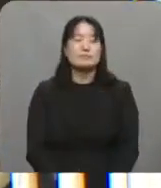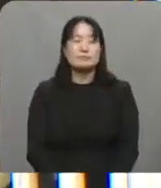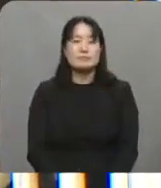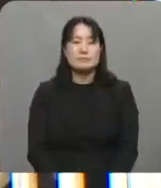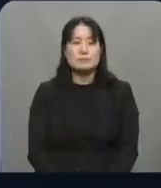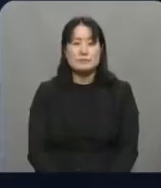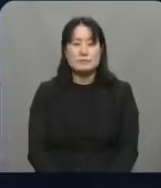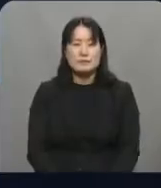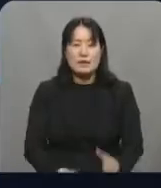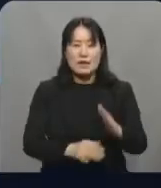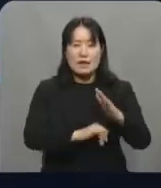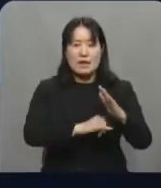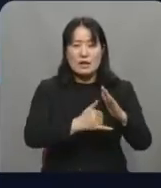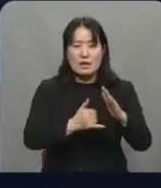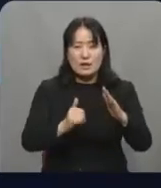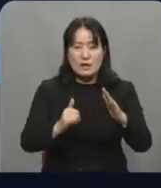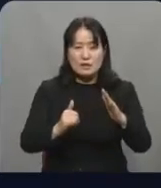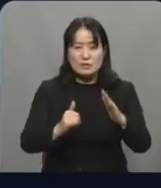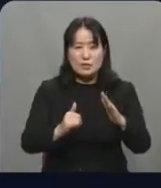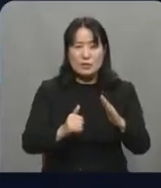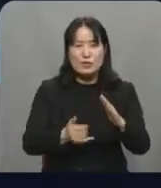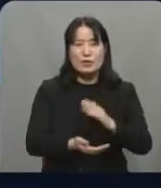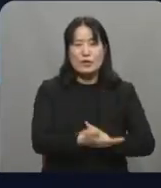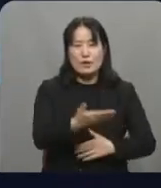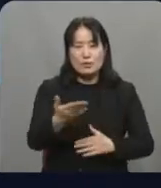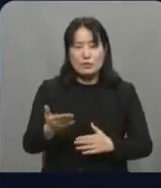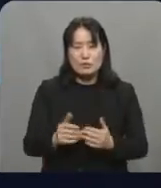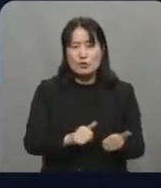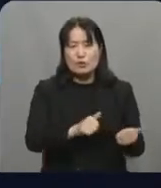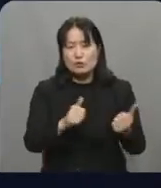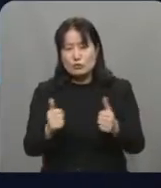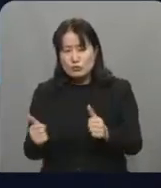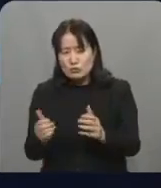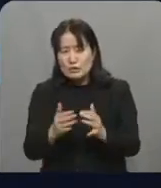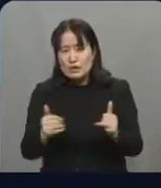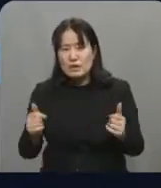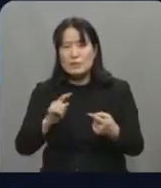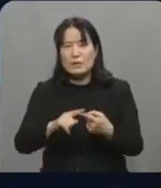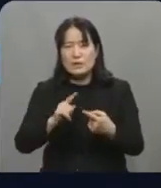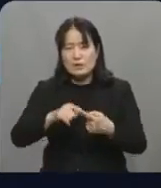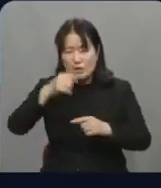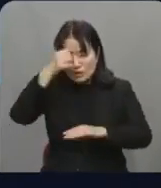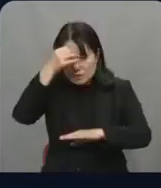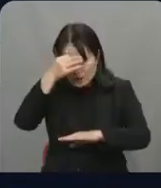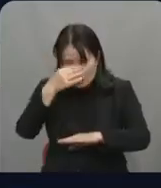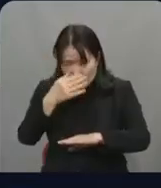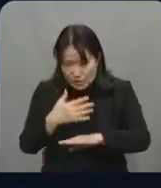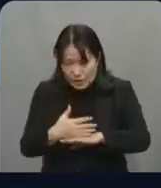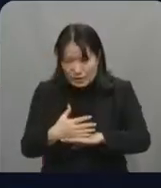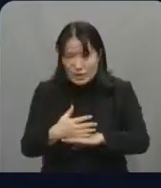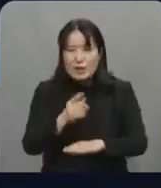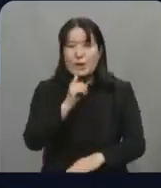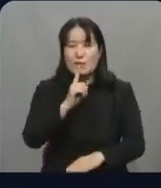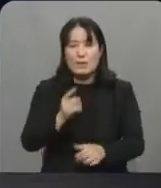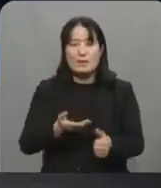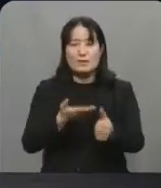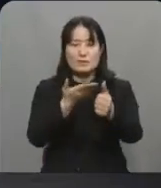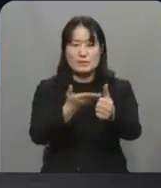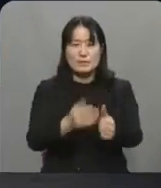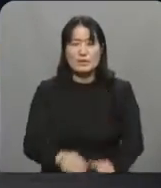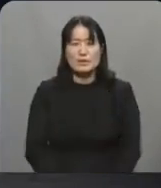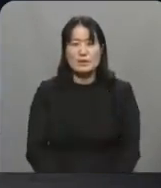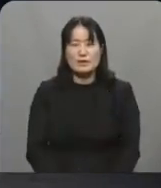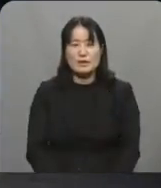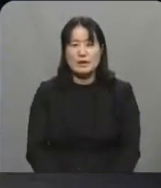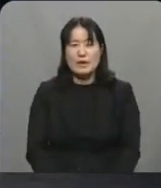유가족 여러분과 돌아가신 분께 죄송하다고 위로를 하면서 고인의 명복을 빕니다.